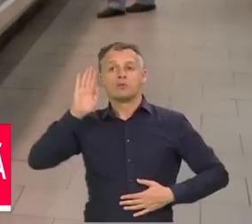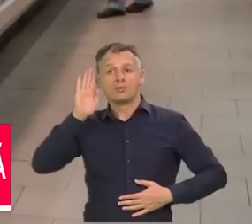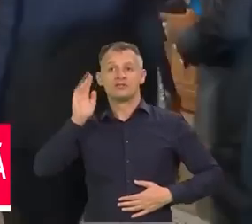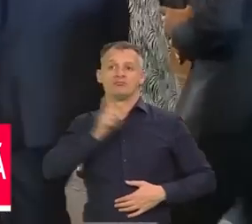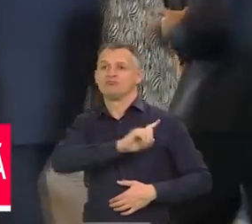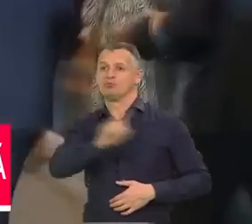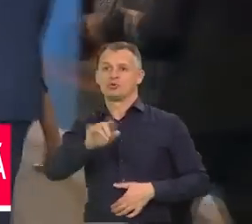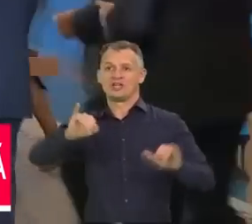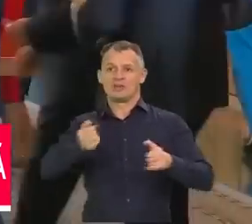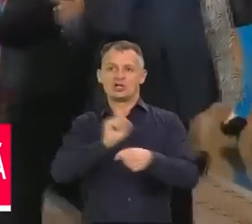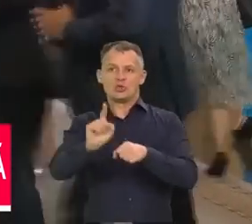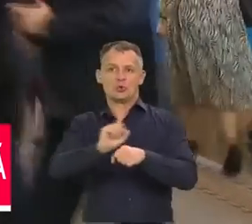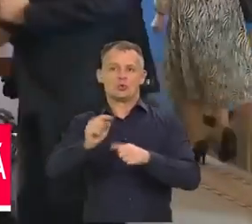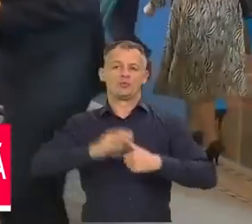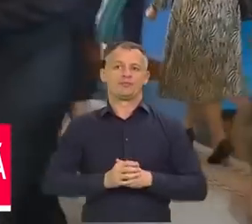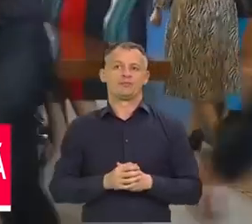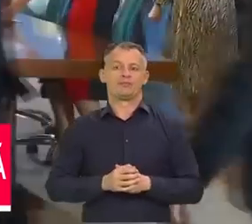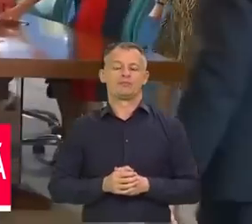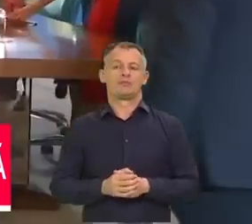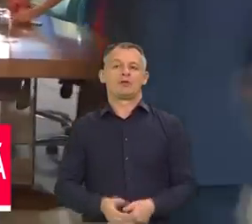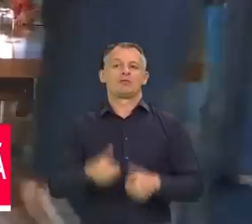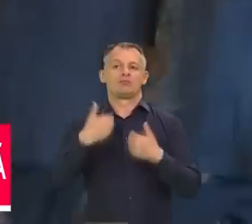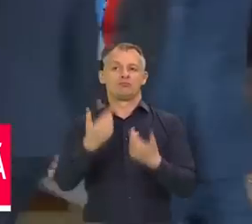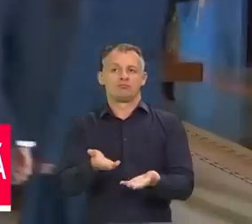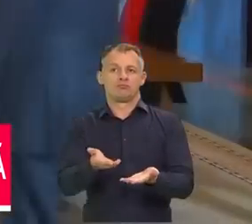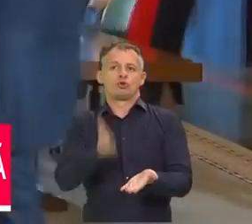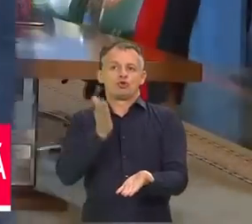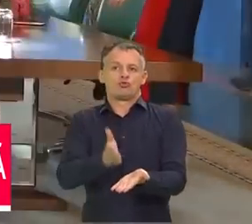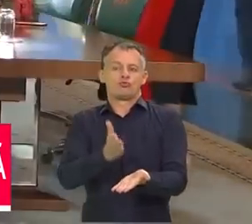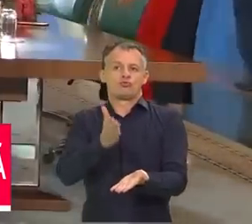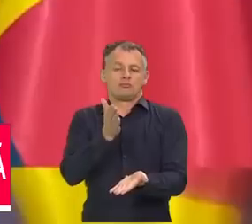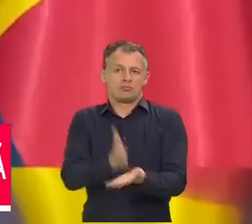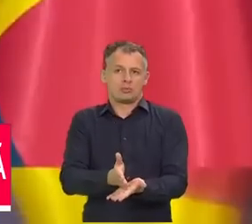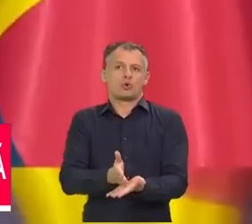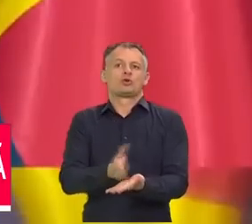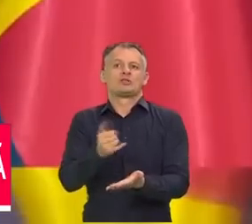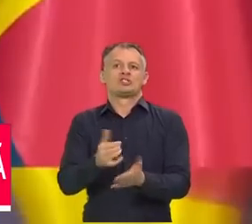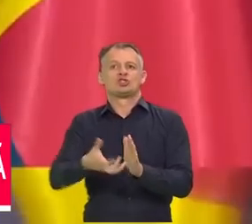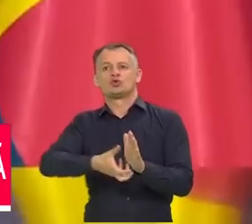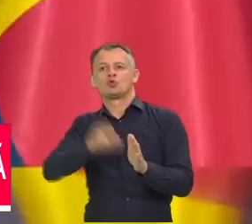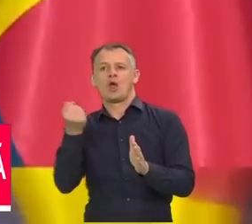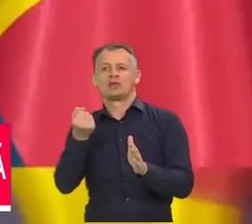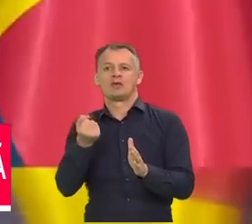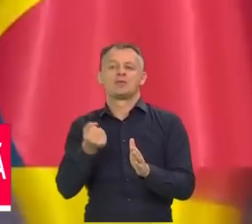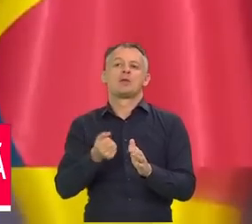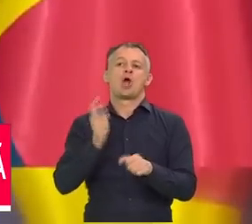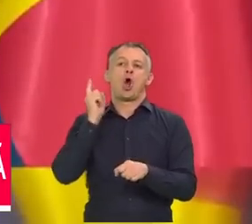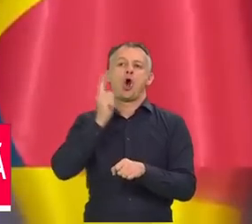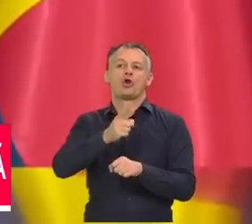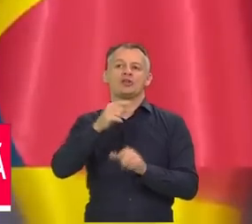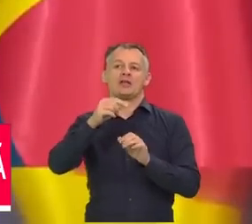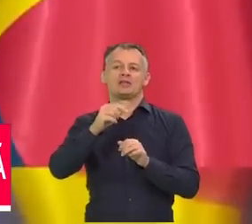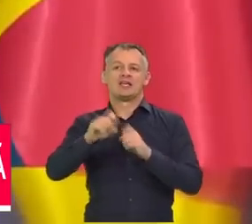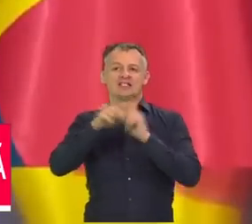nu se va întâmpla acest lucru. Drept urmare, am decis să scoatem de pe ordinea de zi această ordonanță care vizează